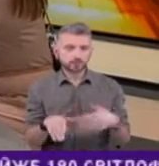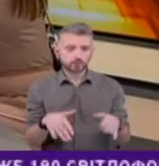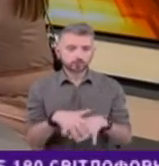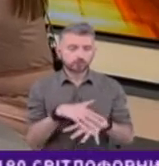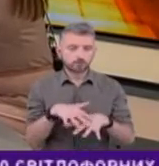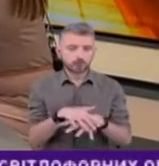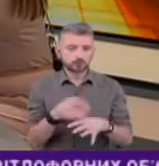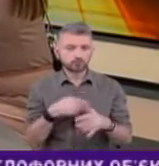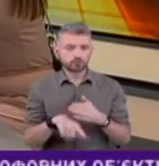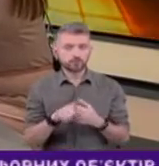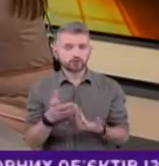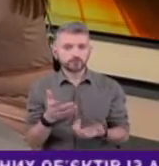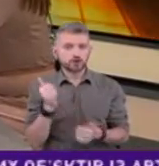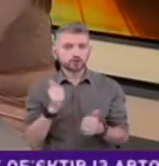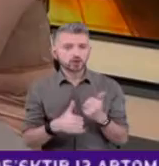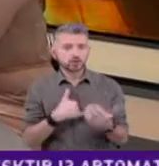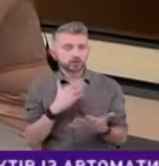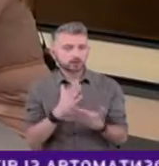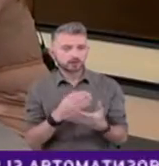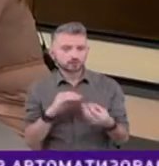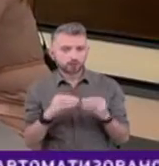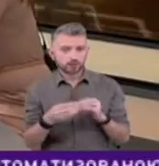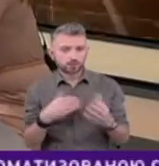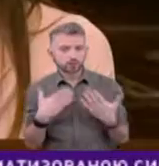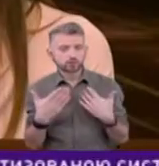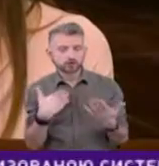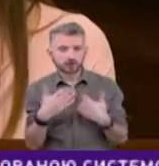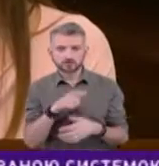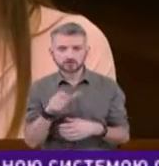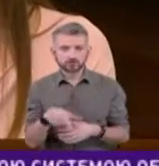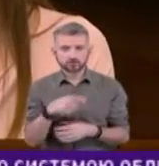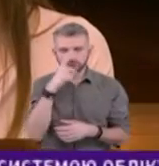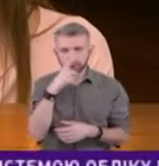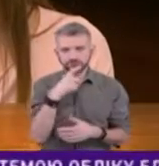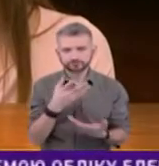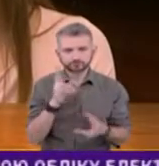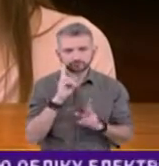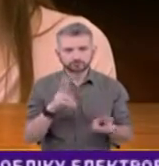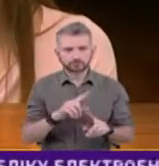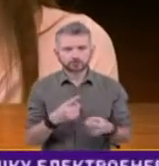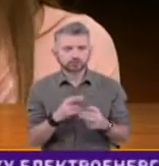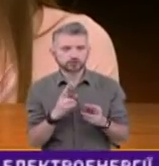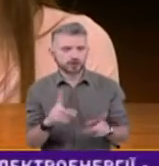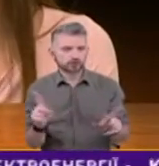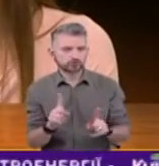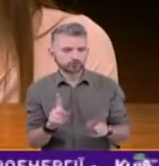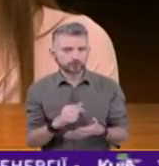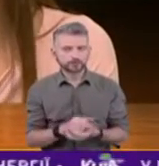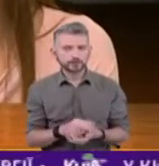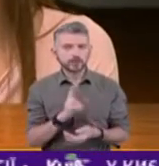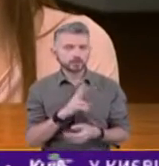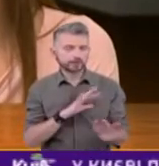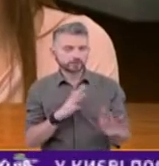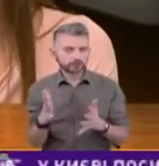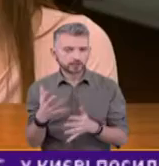Тому що часто у нас є величезна проблема комунікації. Люди справді можуть не розуміти і не знати, чому, як і що. Що є така проблема. Як